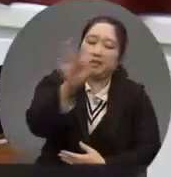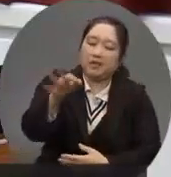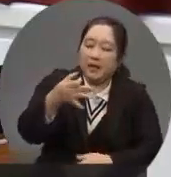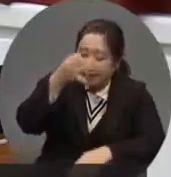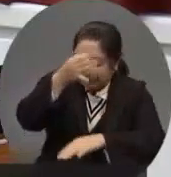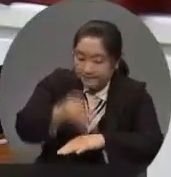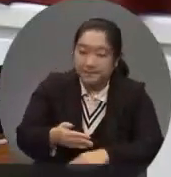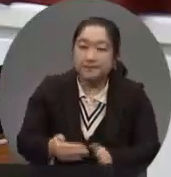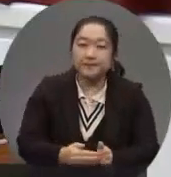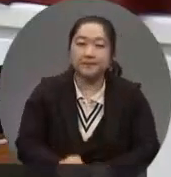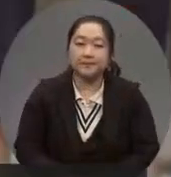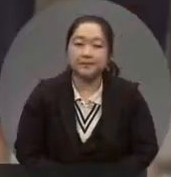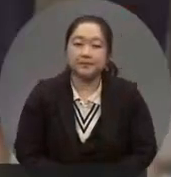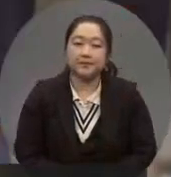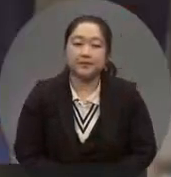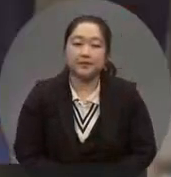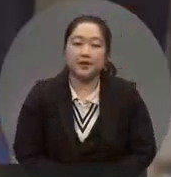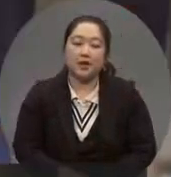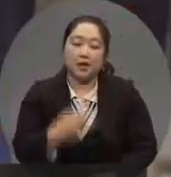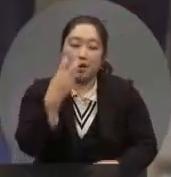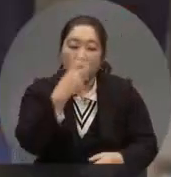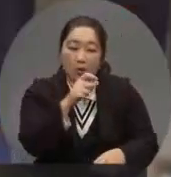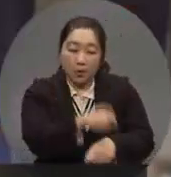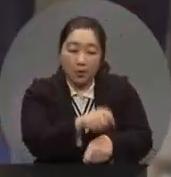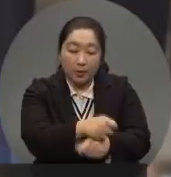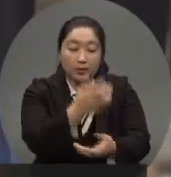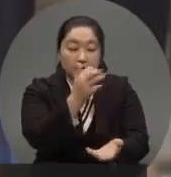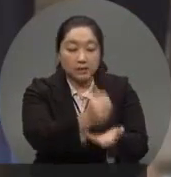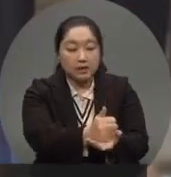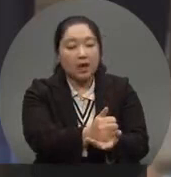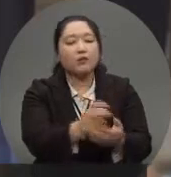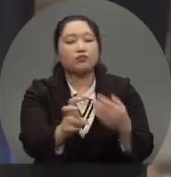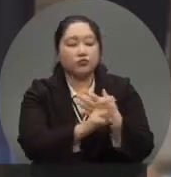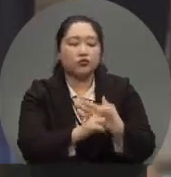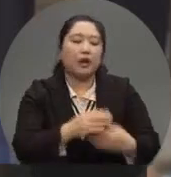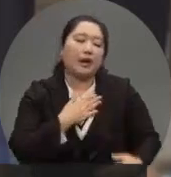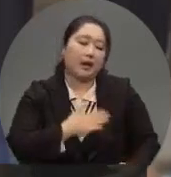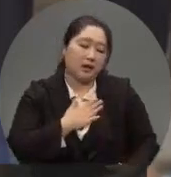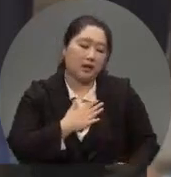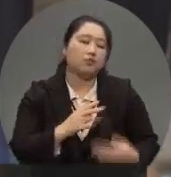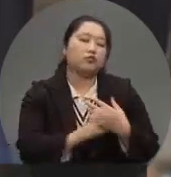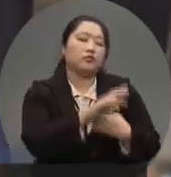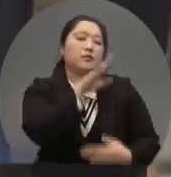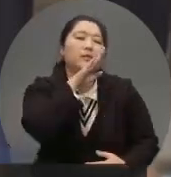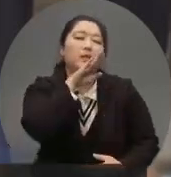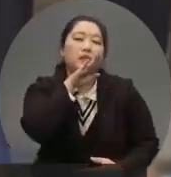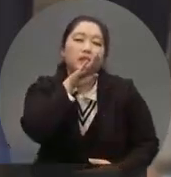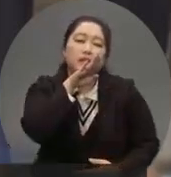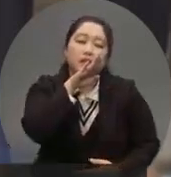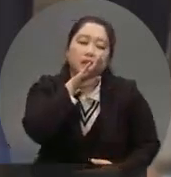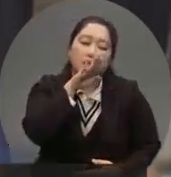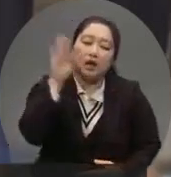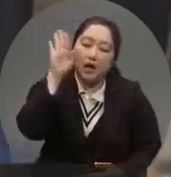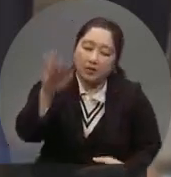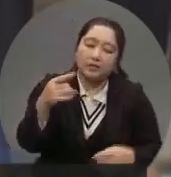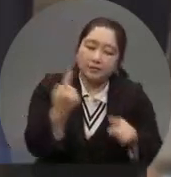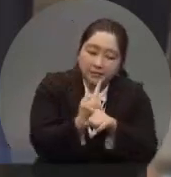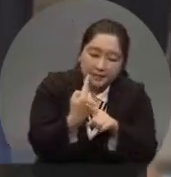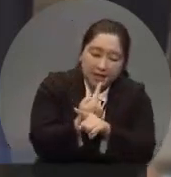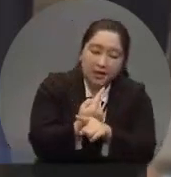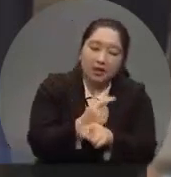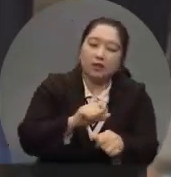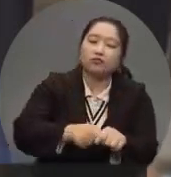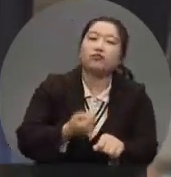사과했습니다 김종기 소장님도 사실은 그게 불법이라는 건 알고 있습니다 불법이라는 걸 맞습니다 앞으로 개선을